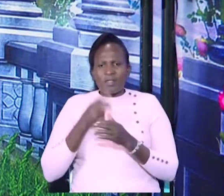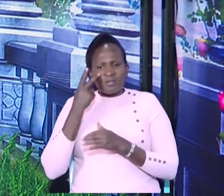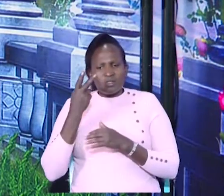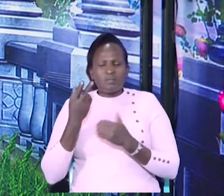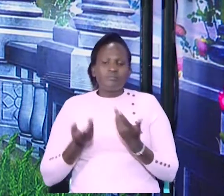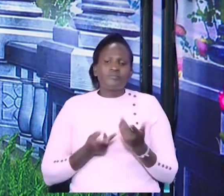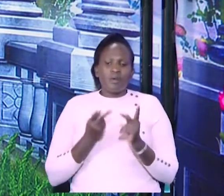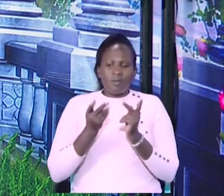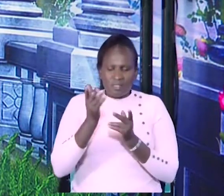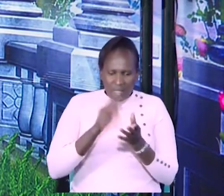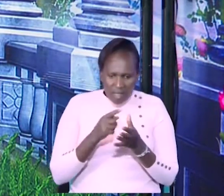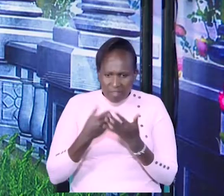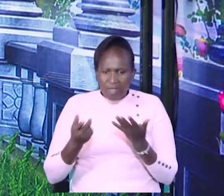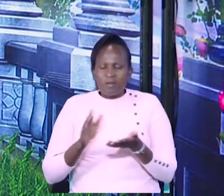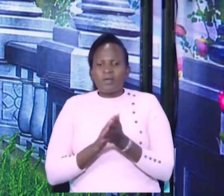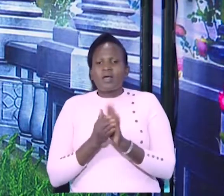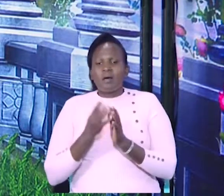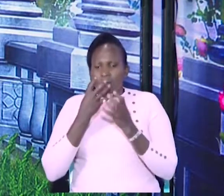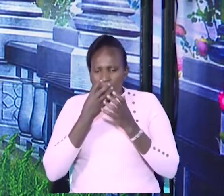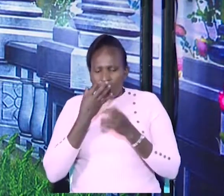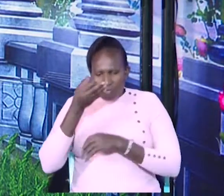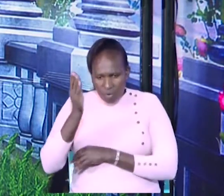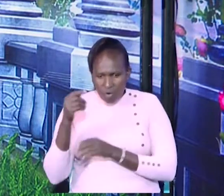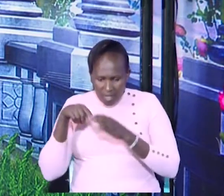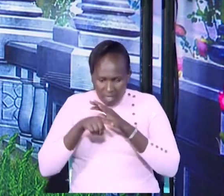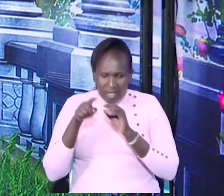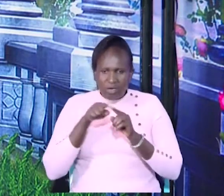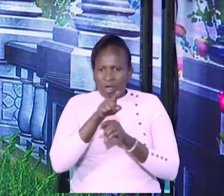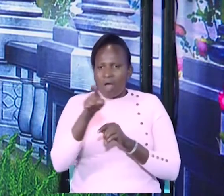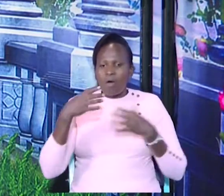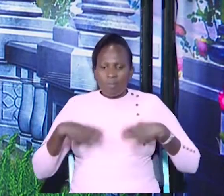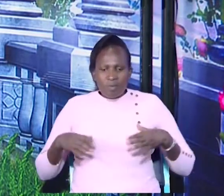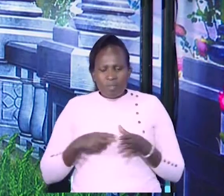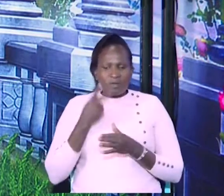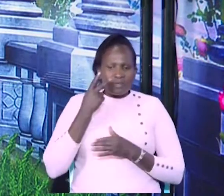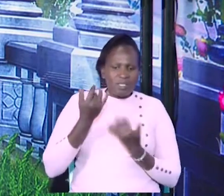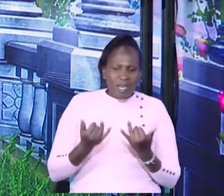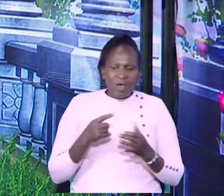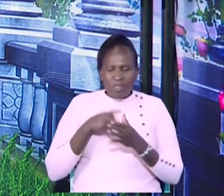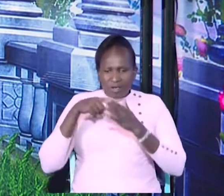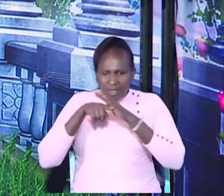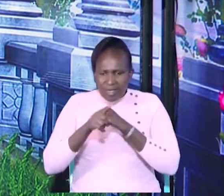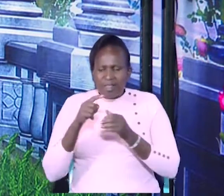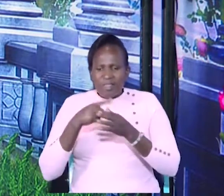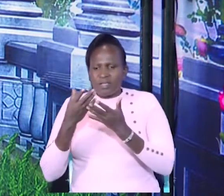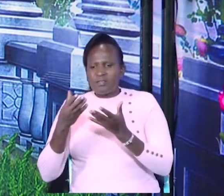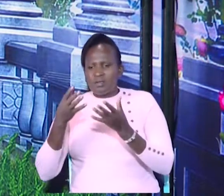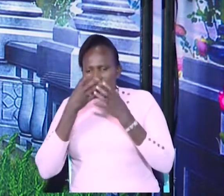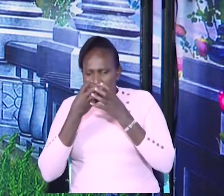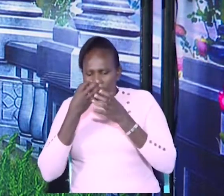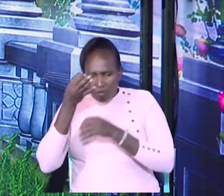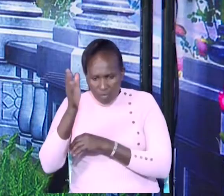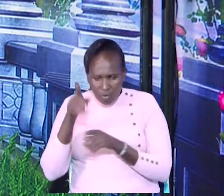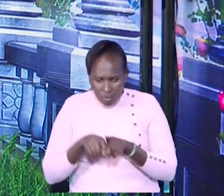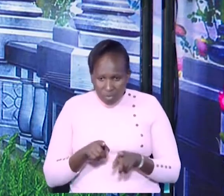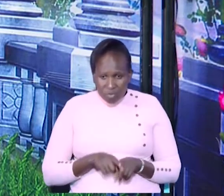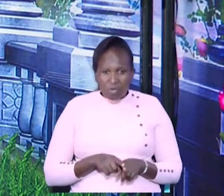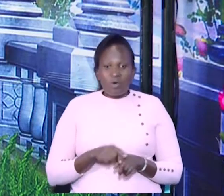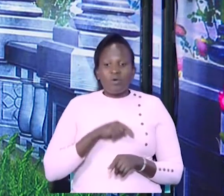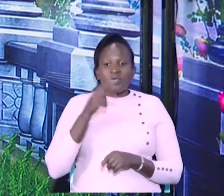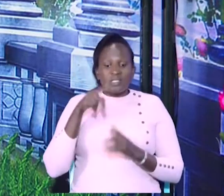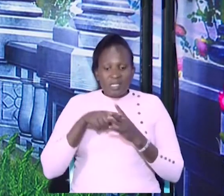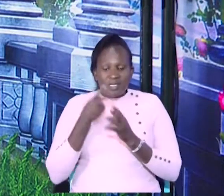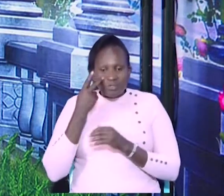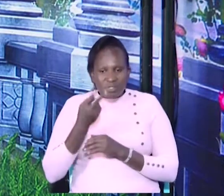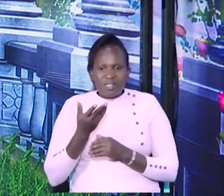kufika pale na ikawa the breath of God ikaingia wale watu na tunaona sasa wameingiwa na the breath of God na sasa tumeanza